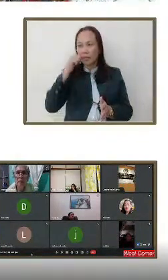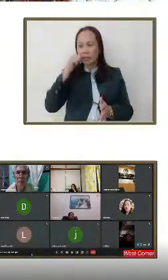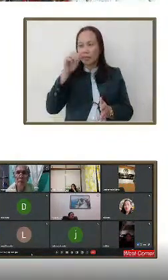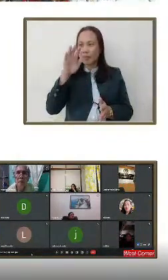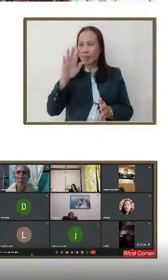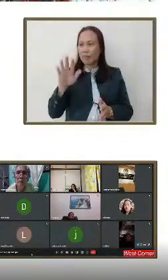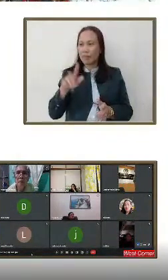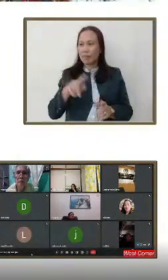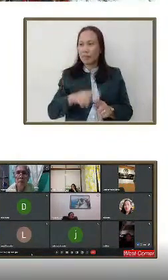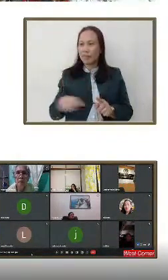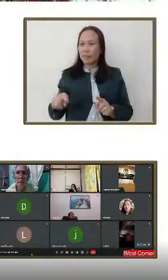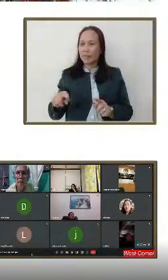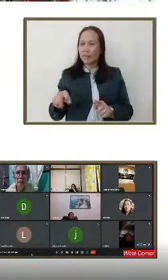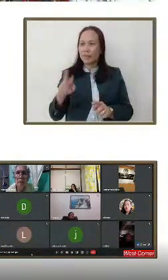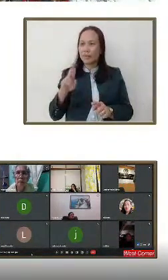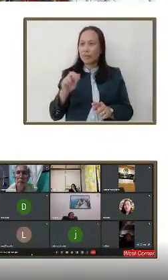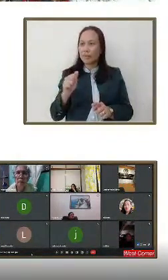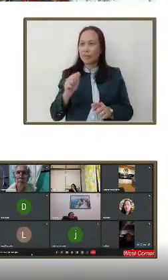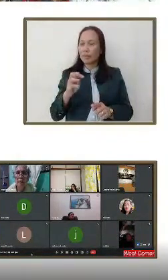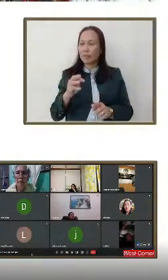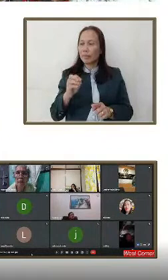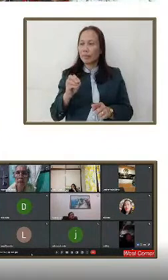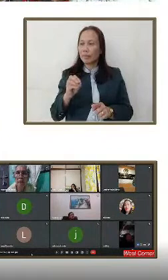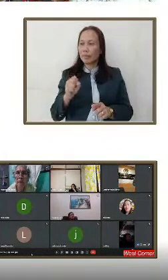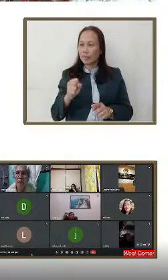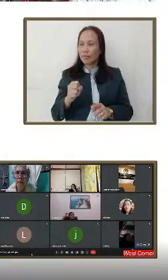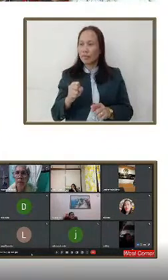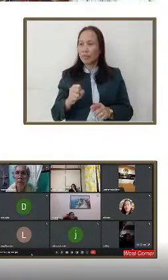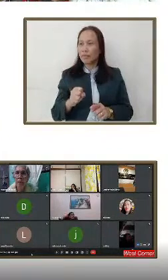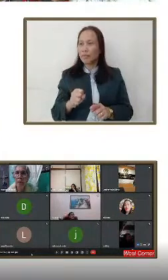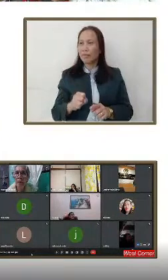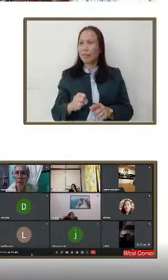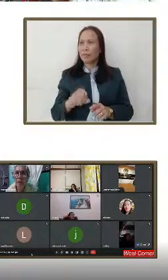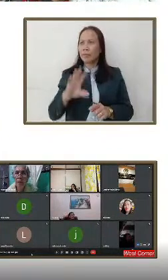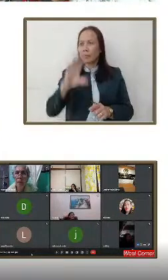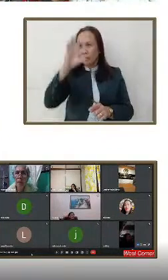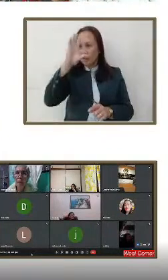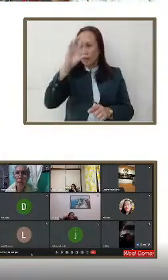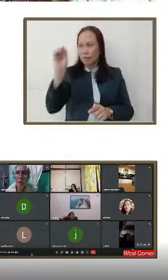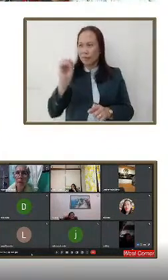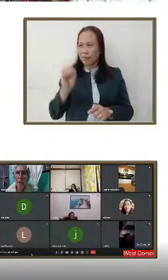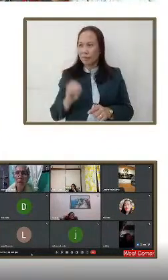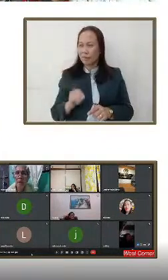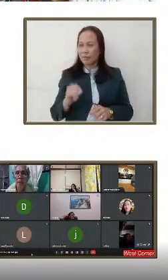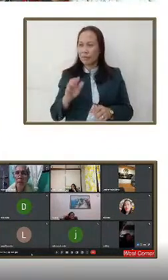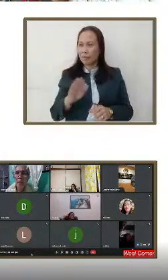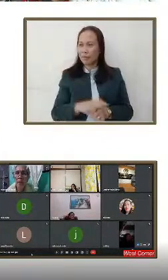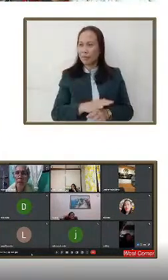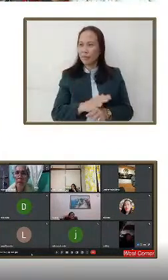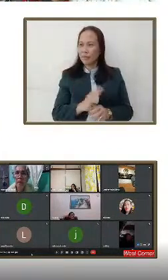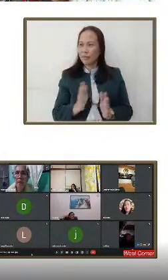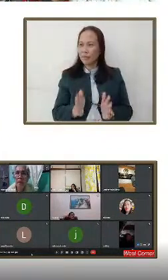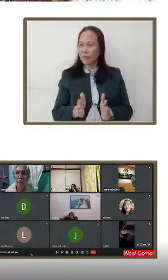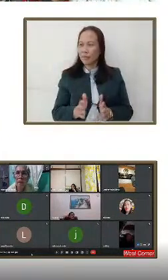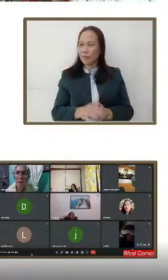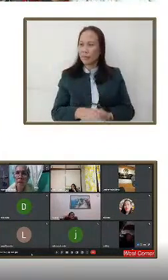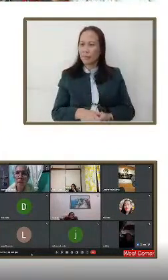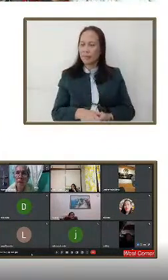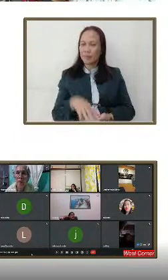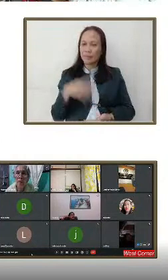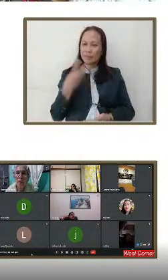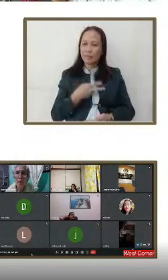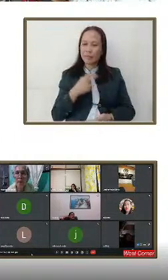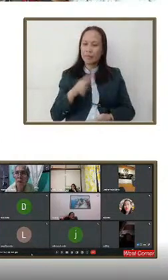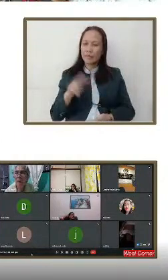sa Ramos, mga lalaki nagfo-full time. Kaya salamat sa Panginoon. Kailangan po natin na marami pang